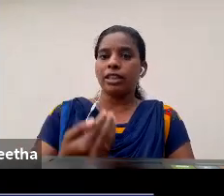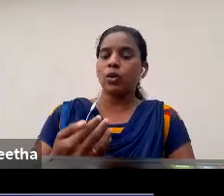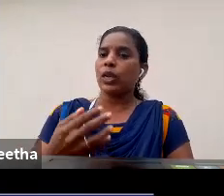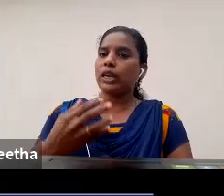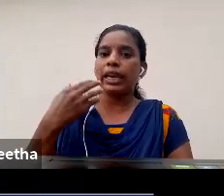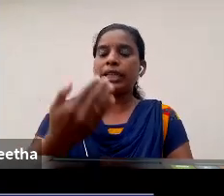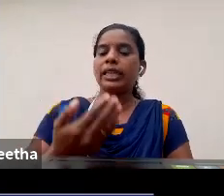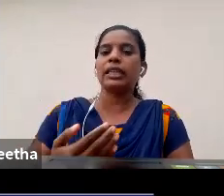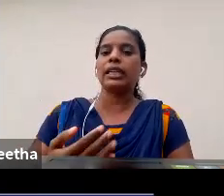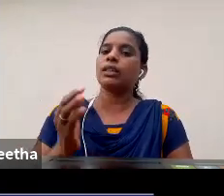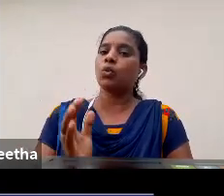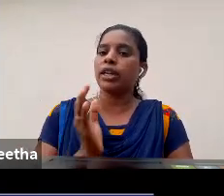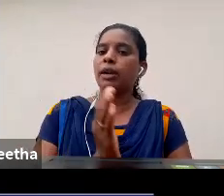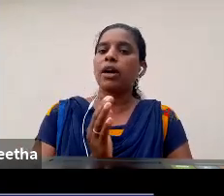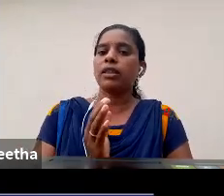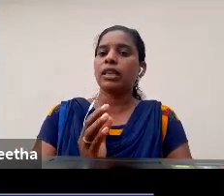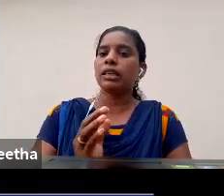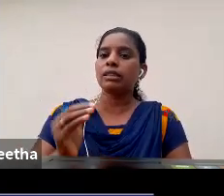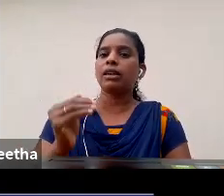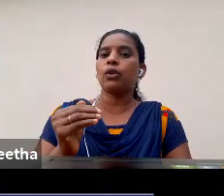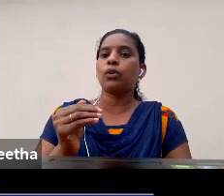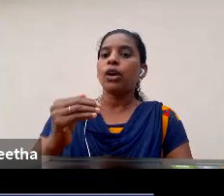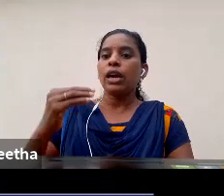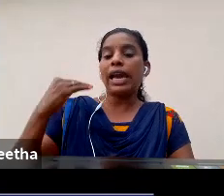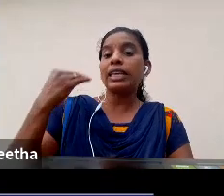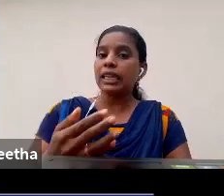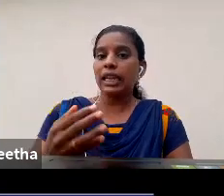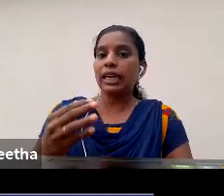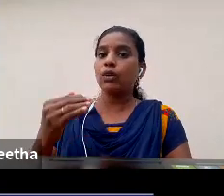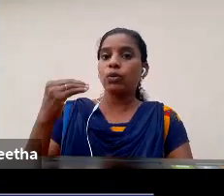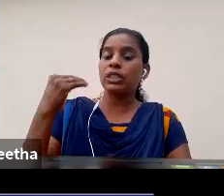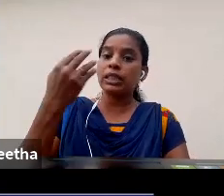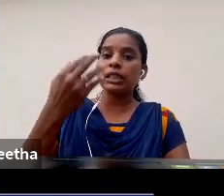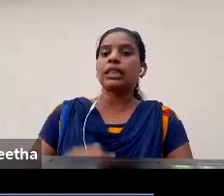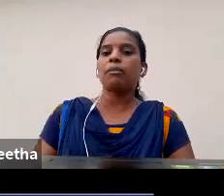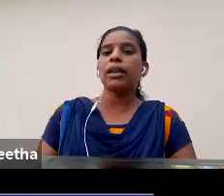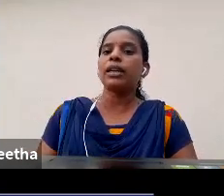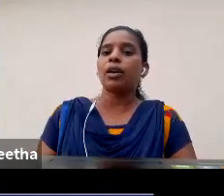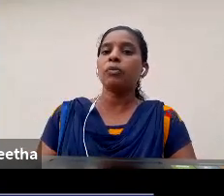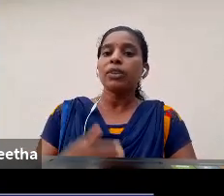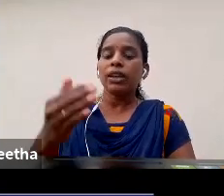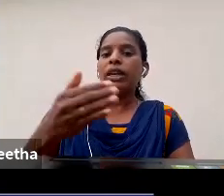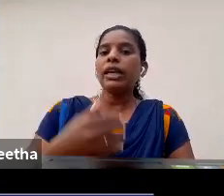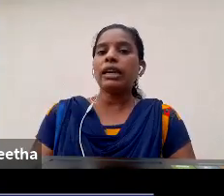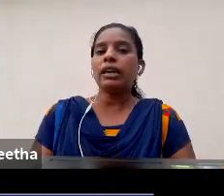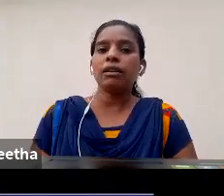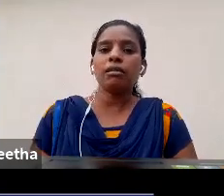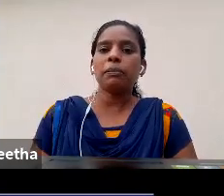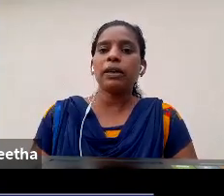എന്തെങ്കിലും വ്യത്യാസം ഉണ്ടോ, അല്ലെങ്കിൽ ഏത് രീതിയിലാണ് അത് കുട്ടീനെ ബാധിക്കുന്നത് എന്നുള്ള ഒരു ആങ്സൈറ്റി അല്ലെങ്കിൽ ഒരു ചിന്ത നമ്മളിൽ ഉണ്ടാവും.